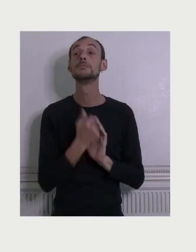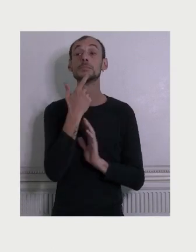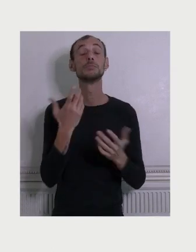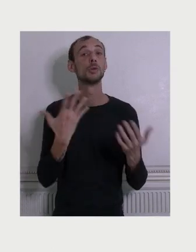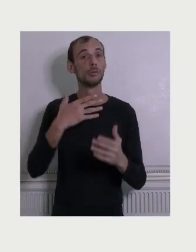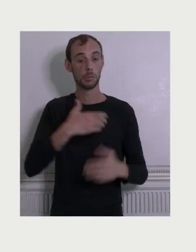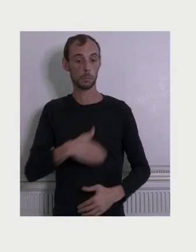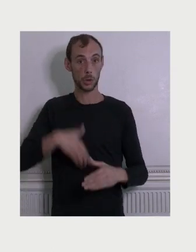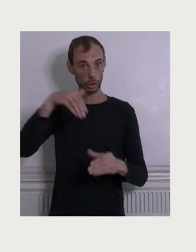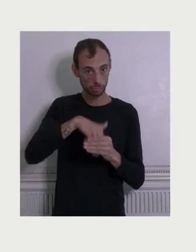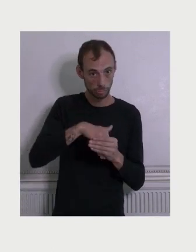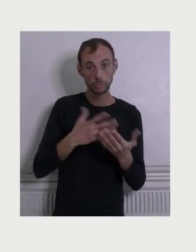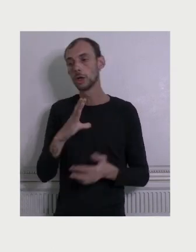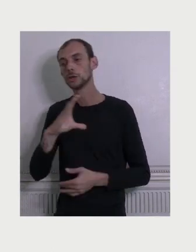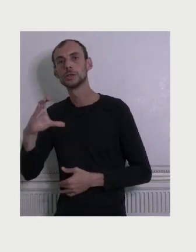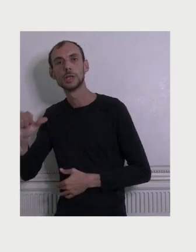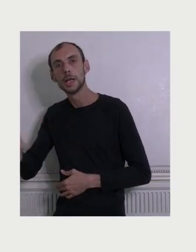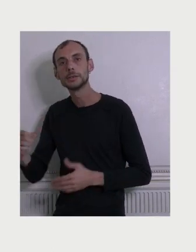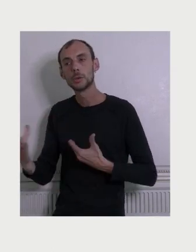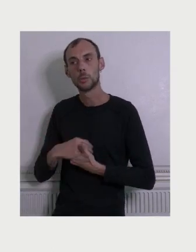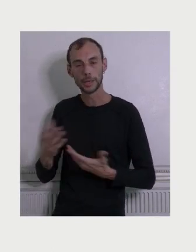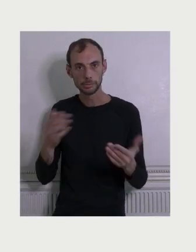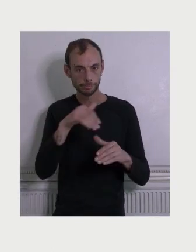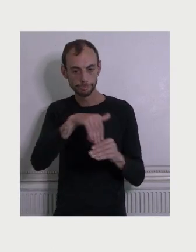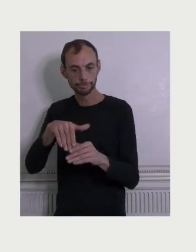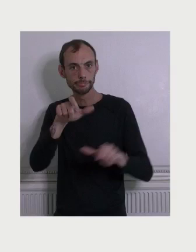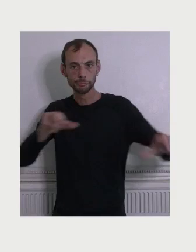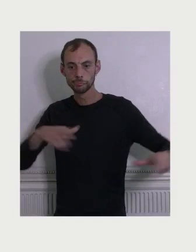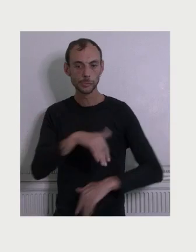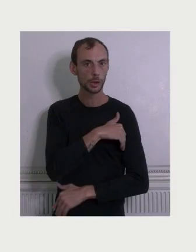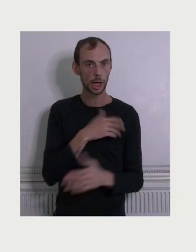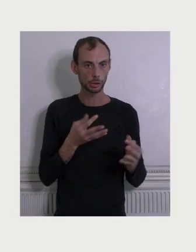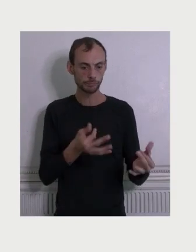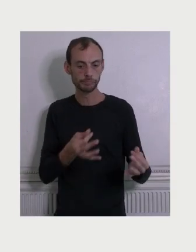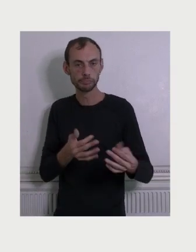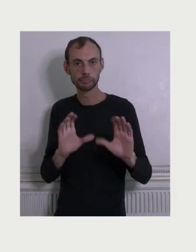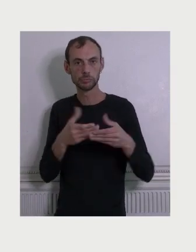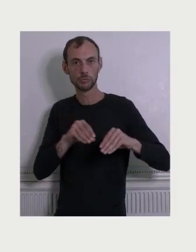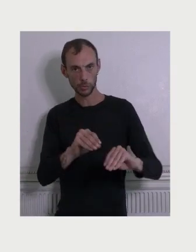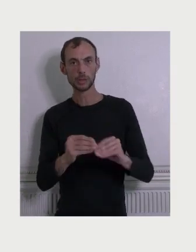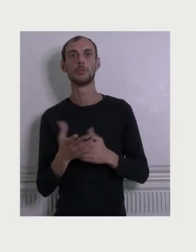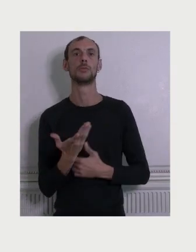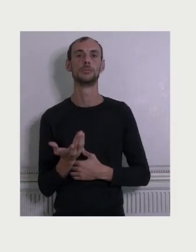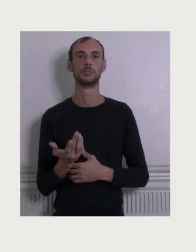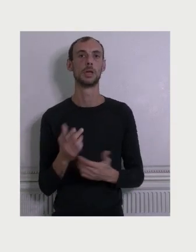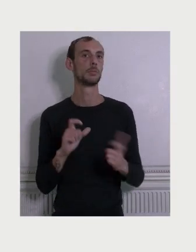Et puis la mise en place d'un plus grand nombre de capteurs intérieurs de présence, notamment pour les couloirs, notamment pour